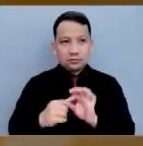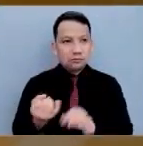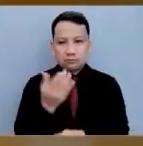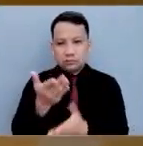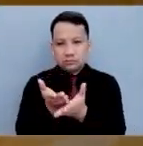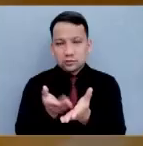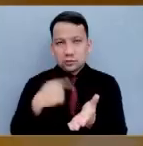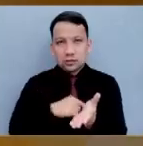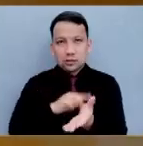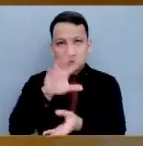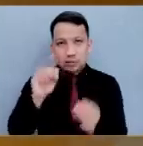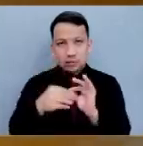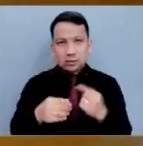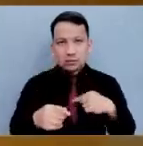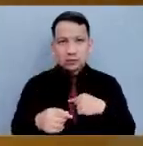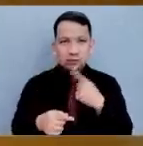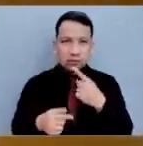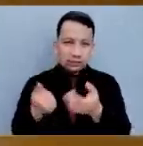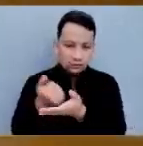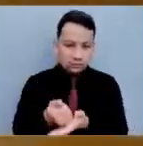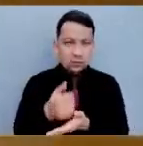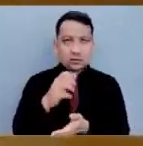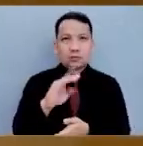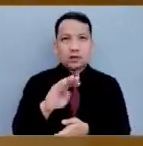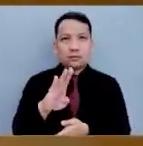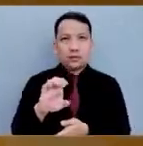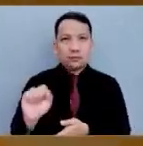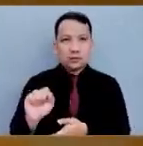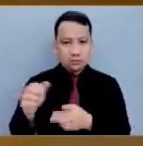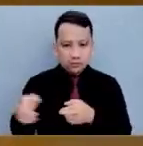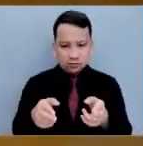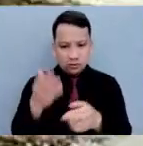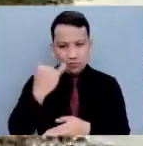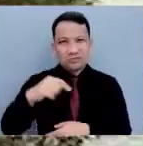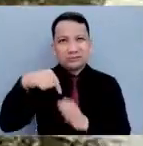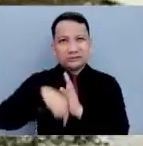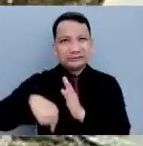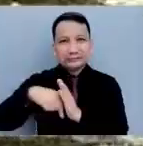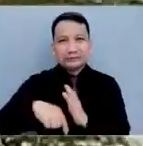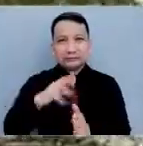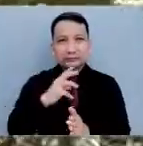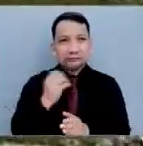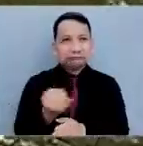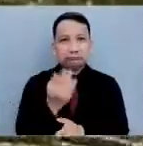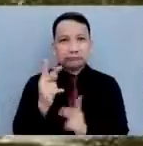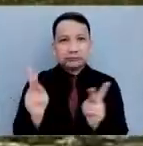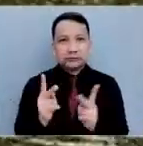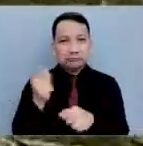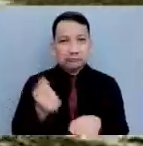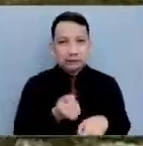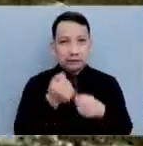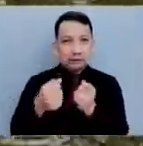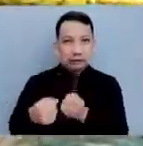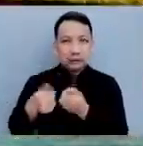ng Pampanga. Sa main road sa Makabebe, nagbistulang ilog na ang daan dahil sa lalim ng tubig. Ang ilang residente nagbangka na para